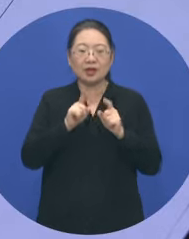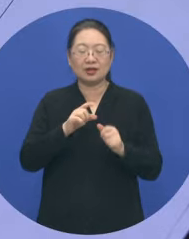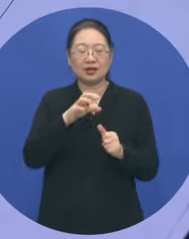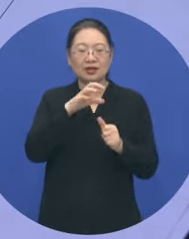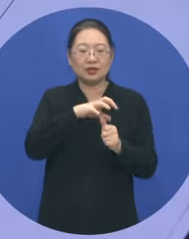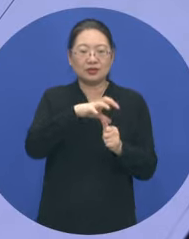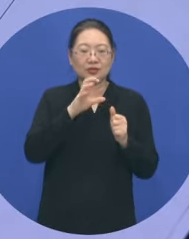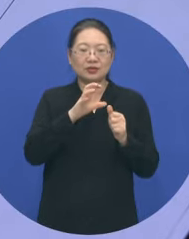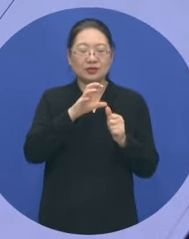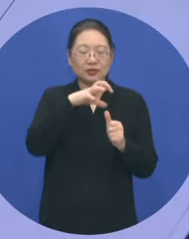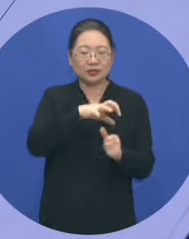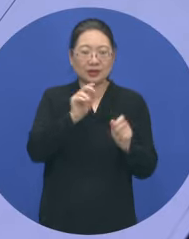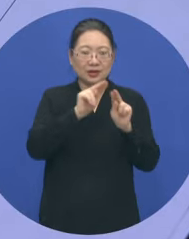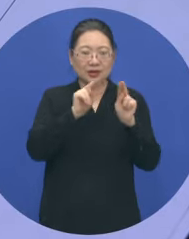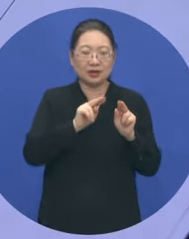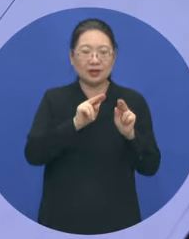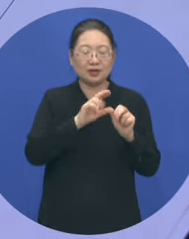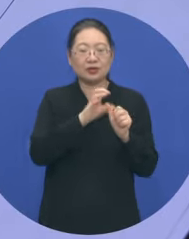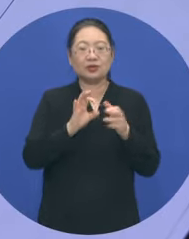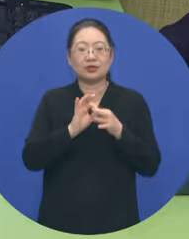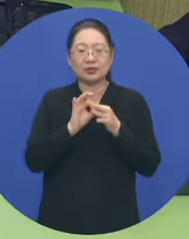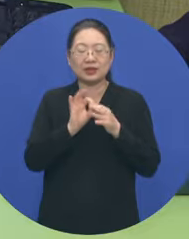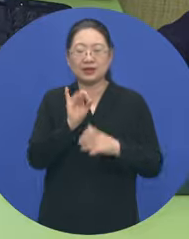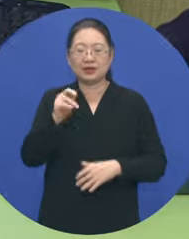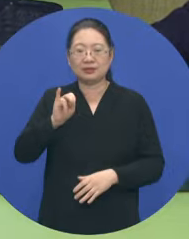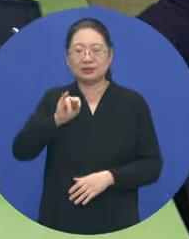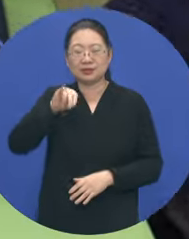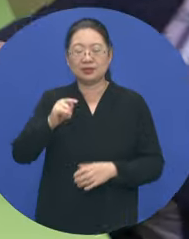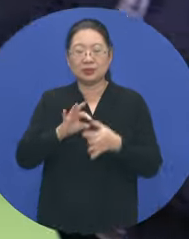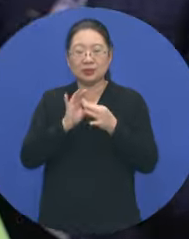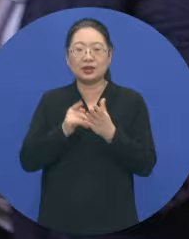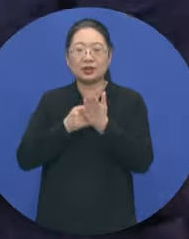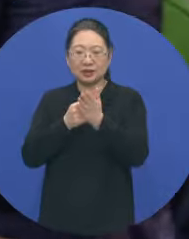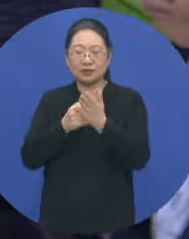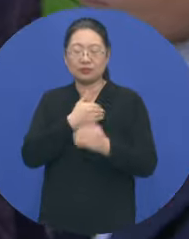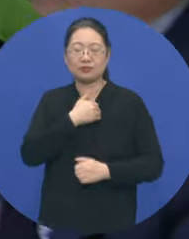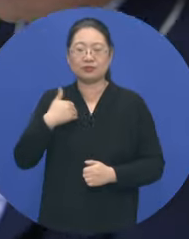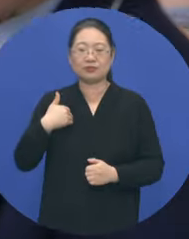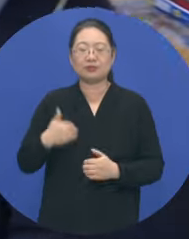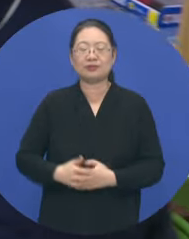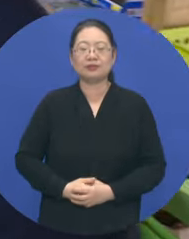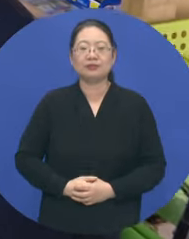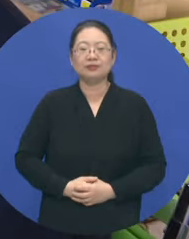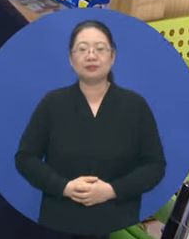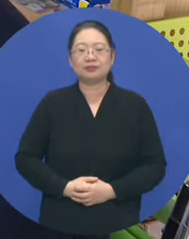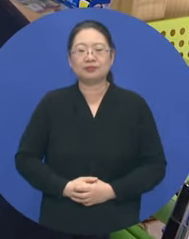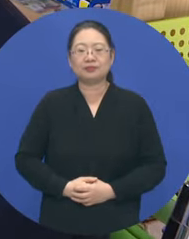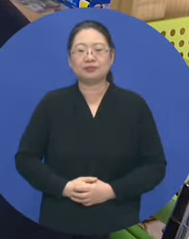샌드박스 컨설팅은 이집이지를 통해 신청하면 됩니다. 주TV 뉴스 최창순입니다.